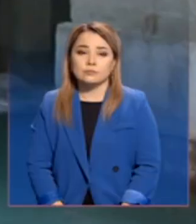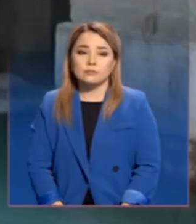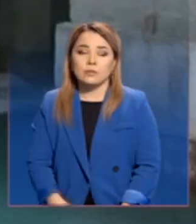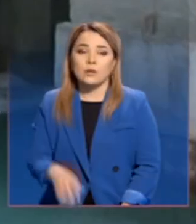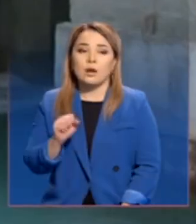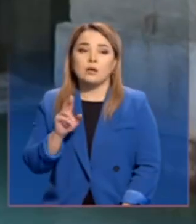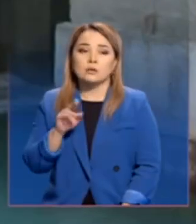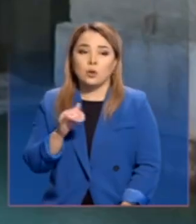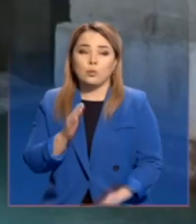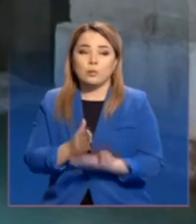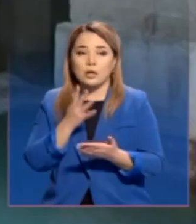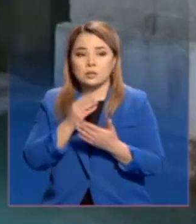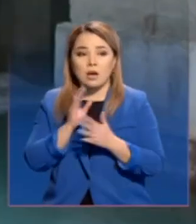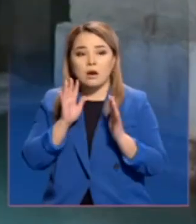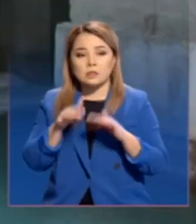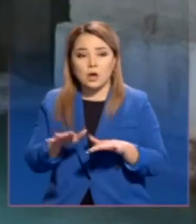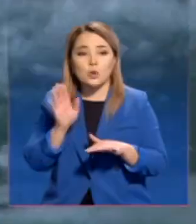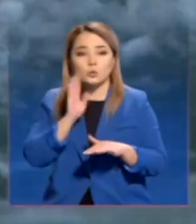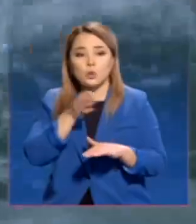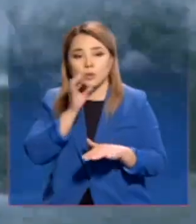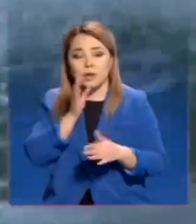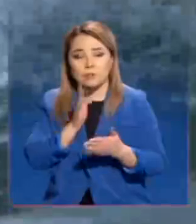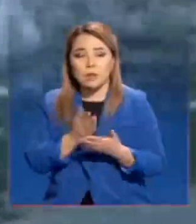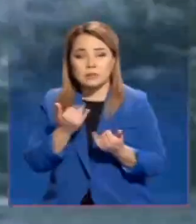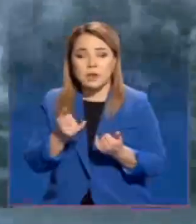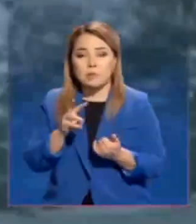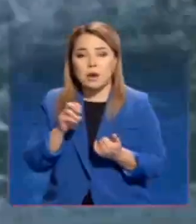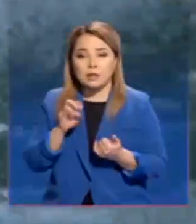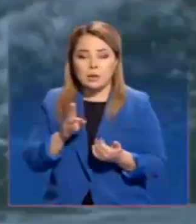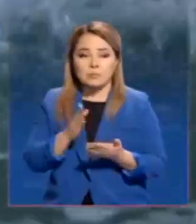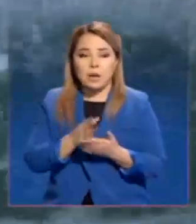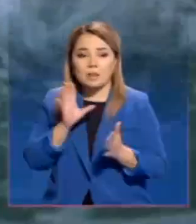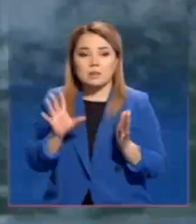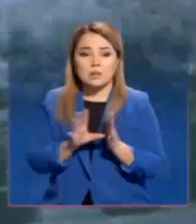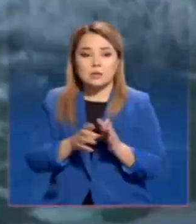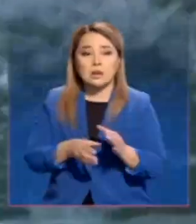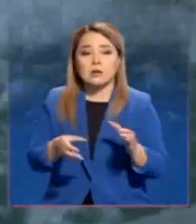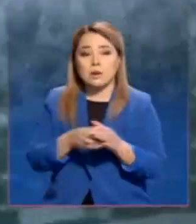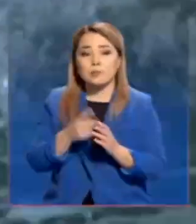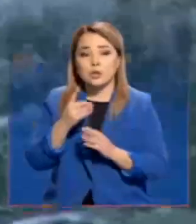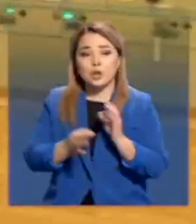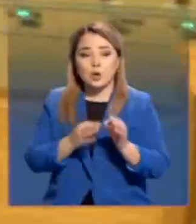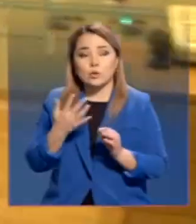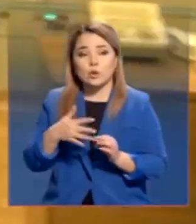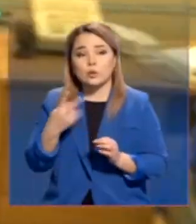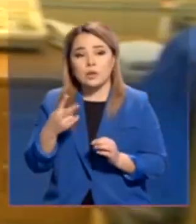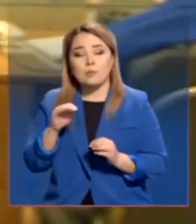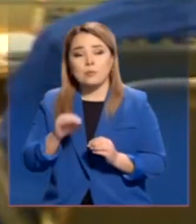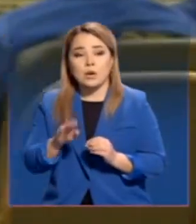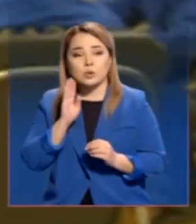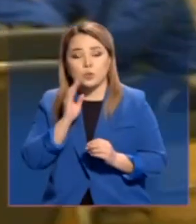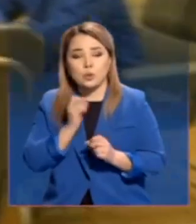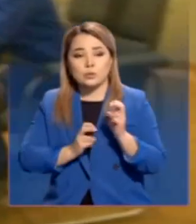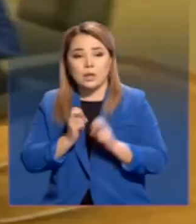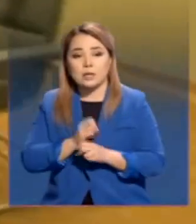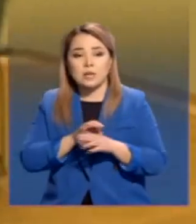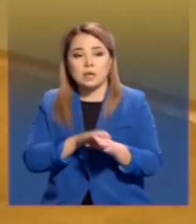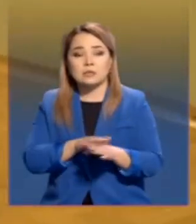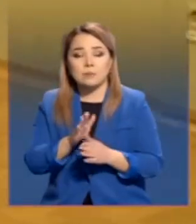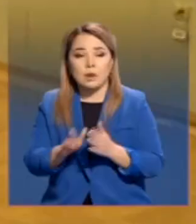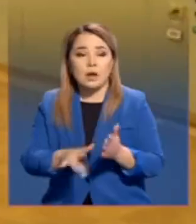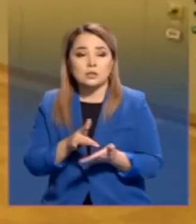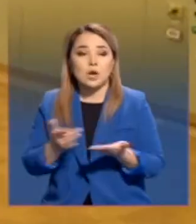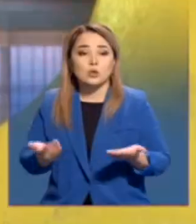Ақтаулықтар тұзсыздандырылған теңіз суын тұтынады. Маек энергокомбинаты тәулігіне 52 мың текше метр су өндіріп отыр. Бірақ бұл